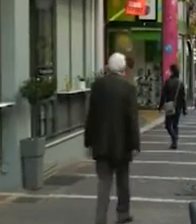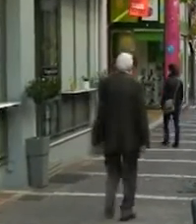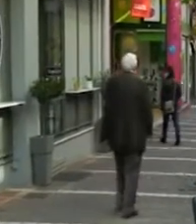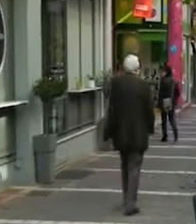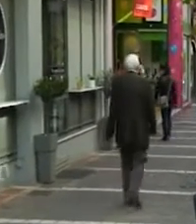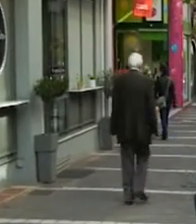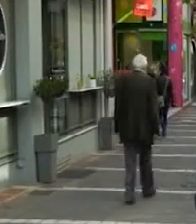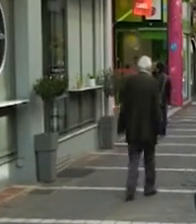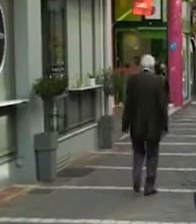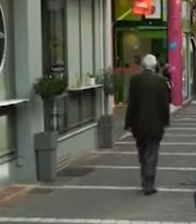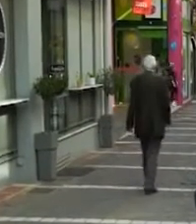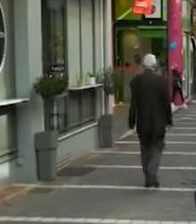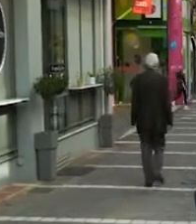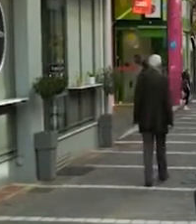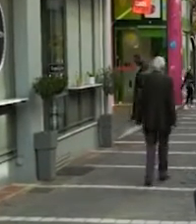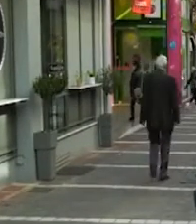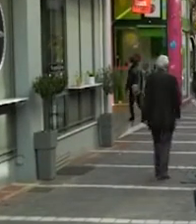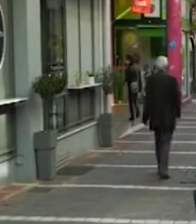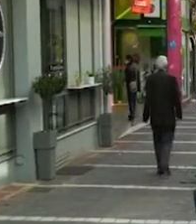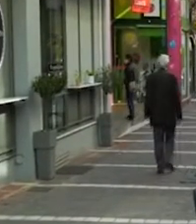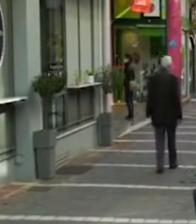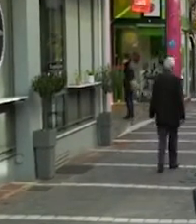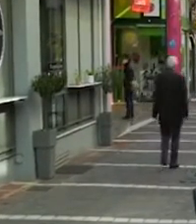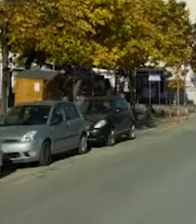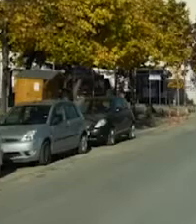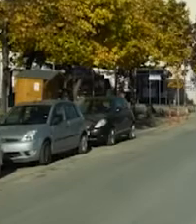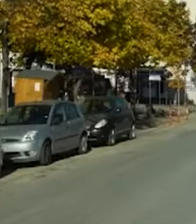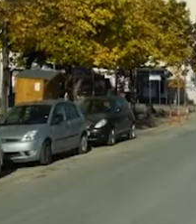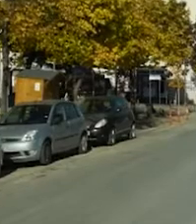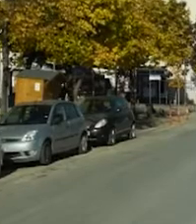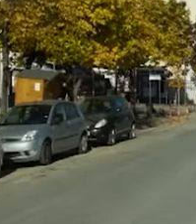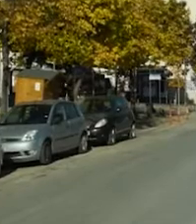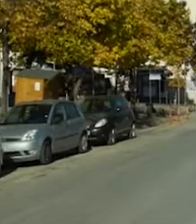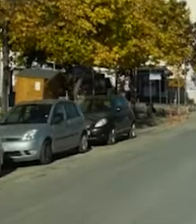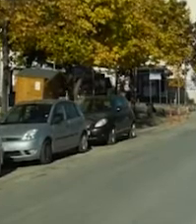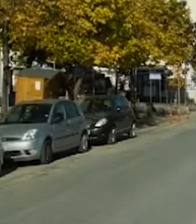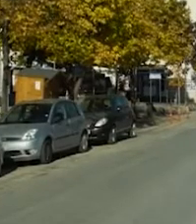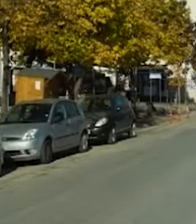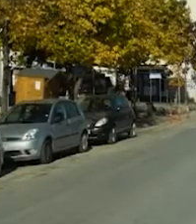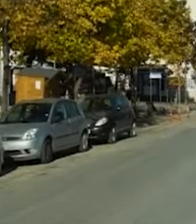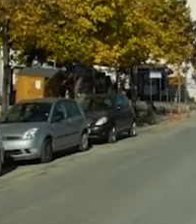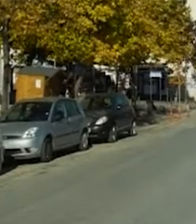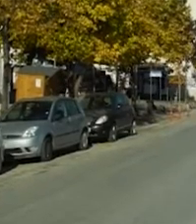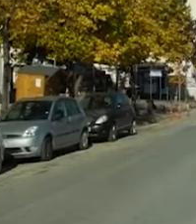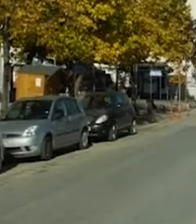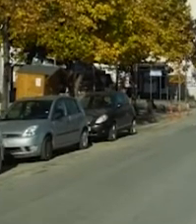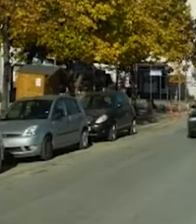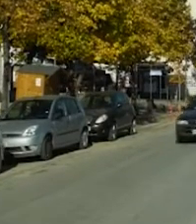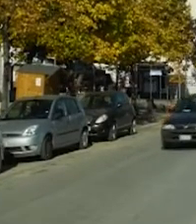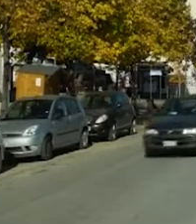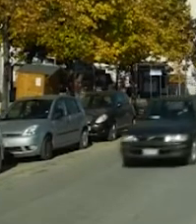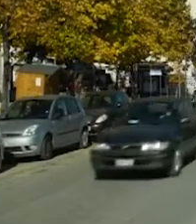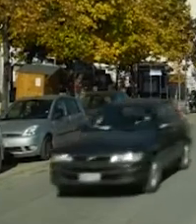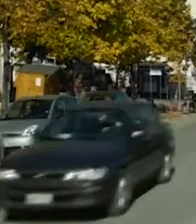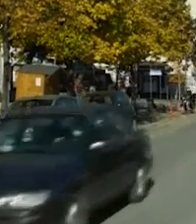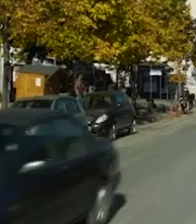Χαρδαλιάς. Και αυτό καθώς η χώρα συνεχίζει να δίνει σκληρή μάχη μέχρι τουλάχιστον να εμβολιαστεί ένα σημαντικό μέρος των πολιτών. Η απόφαση για συνέχιση